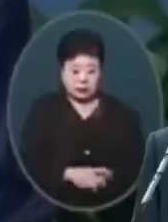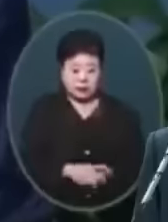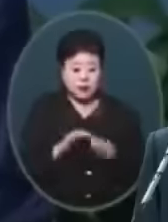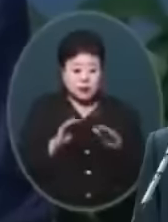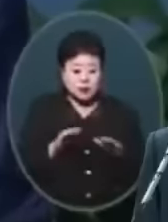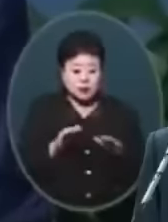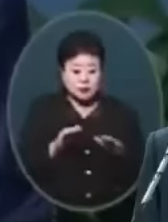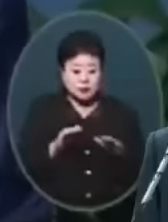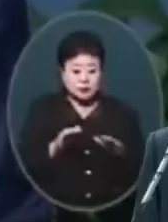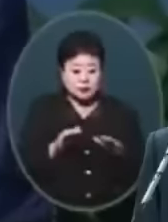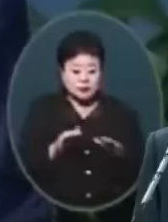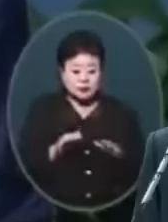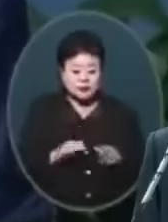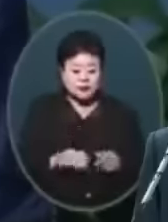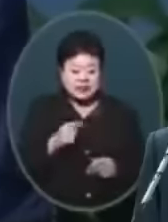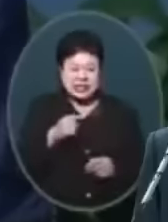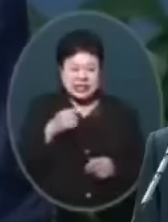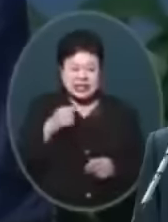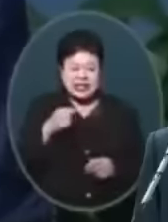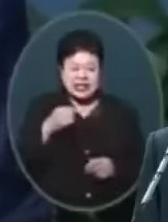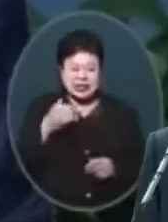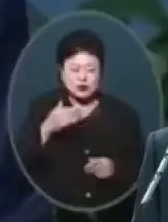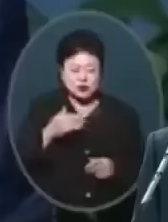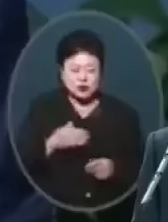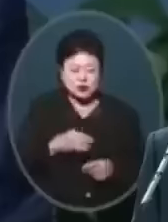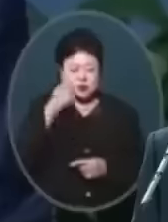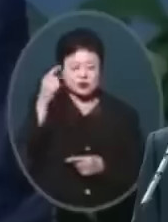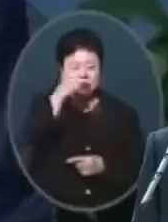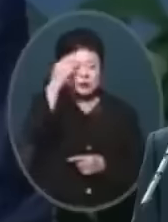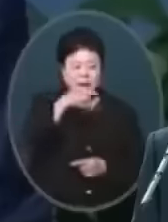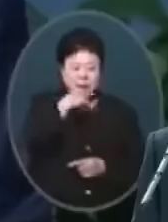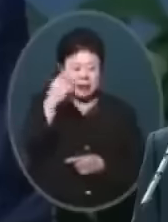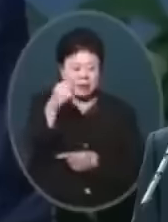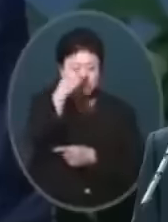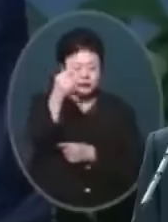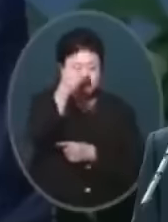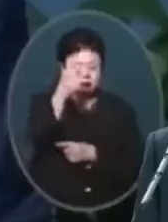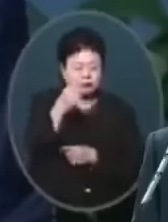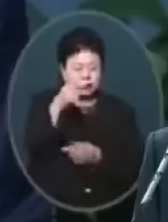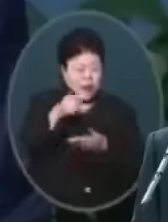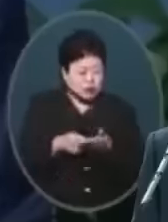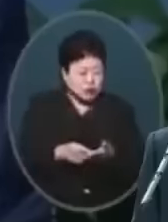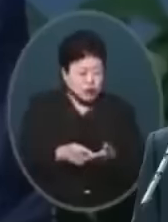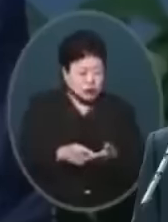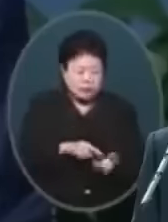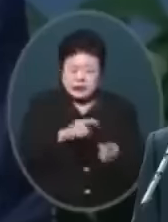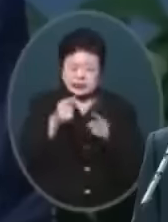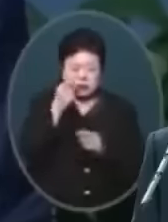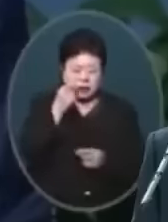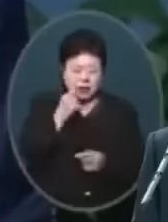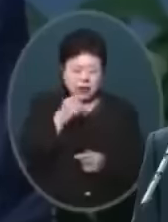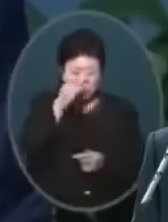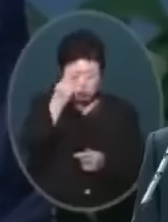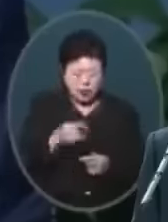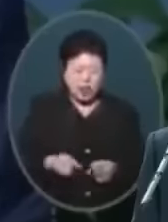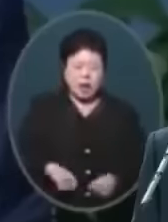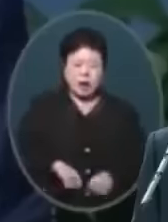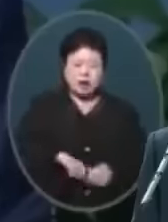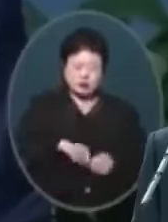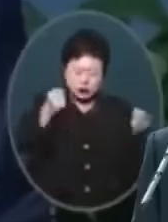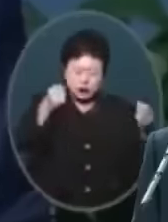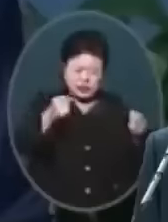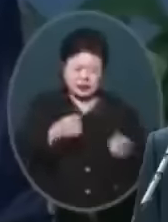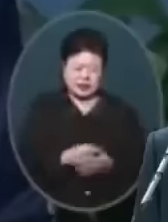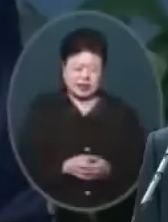사이에 구급차를 타고 병원에 가서 뇌 수술을 해도 못 살아납니다. 뇌가 절단이 났는데 무슨 수술을